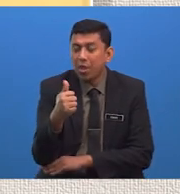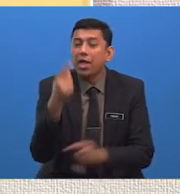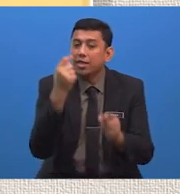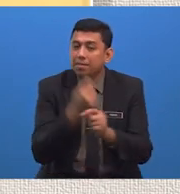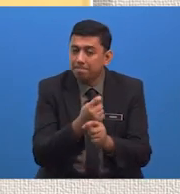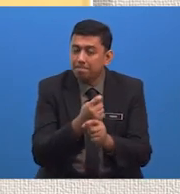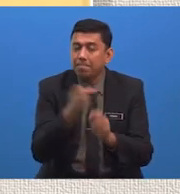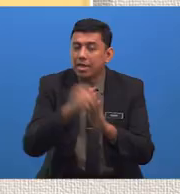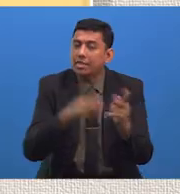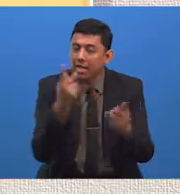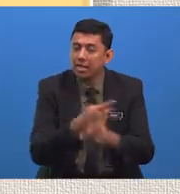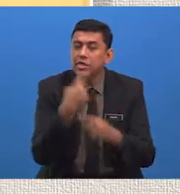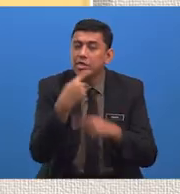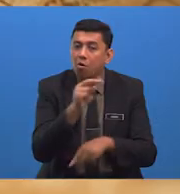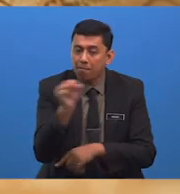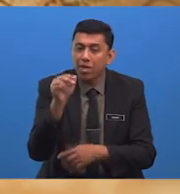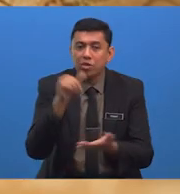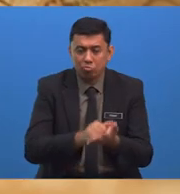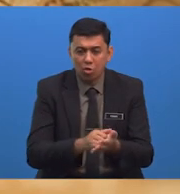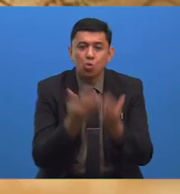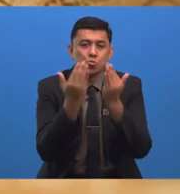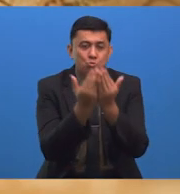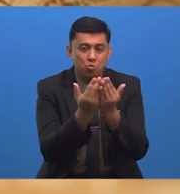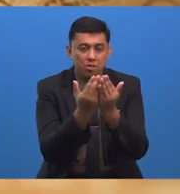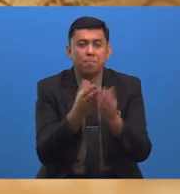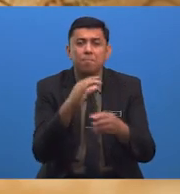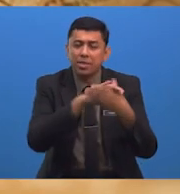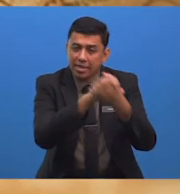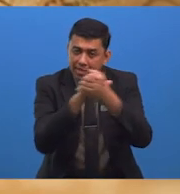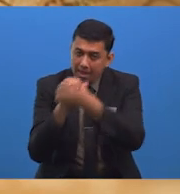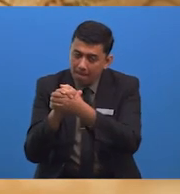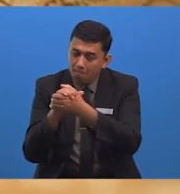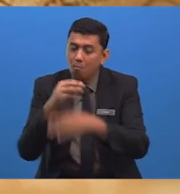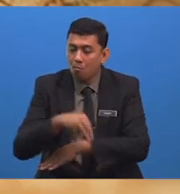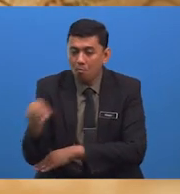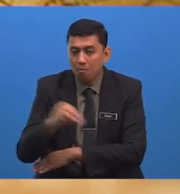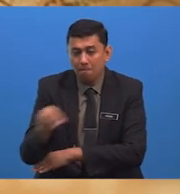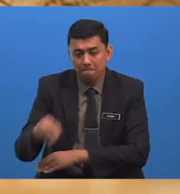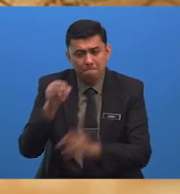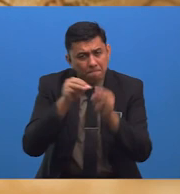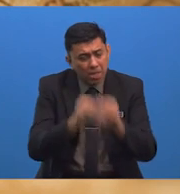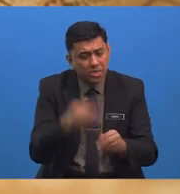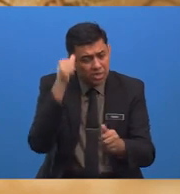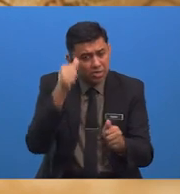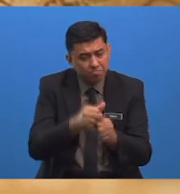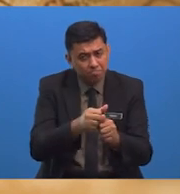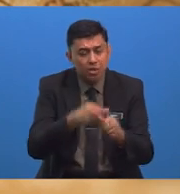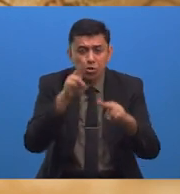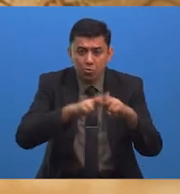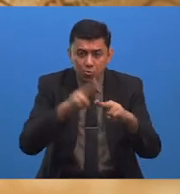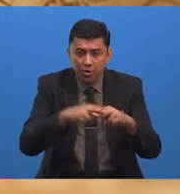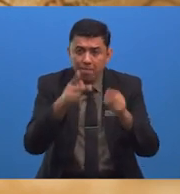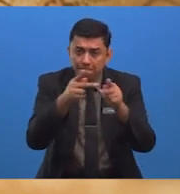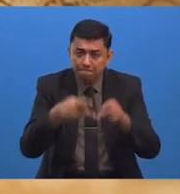Bagus! Tepat sekali jawapan itu. Alhamdulillah. Tahniah, murid-murid. Masih ingat lagi kedudukan